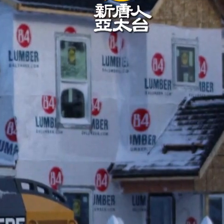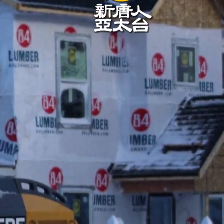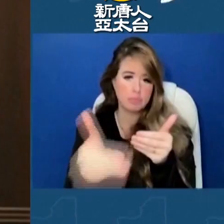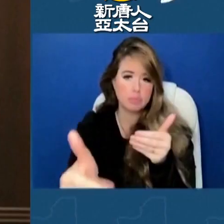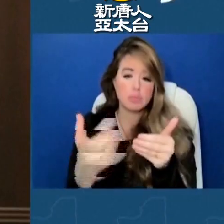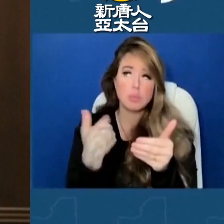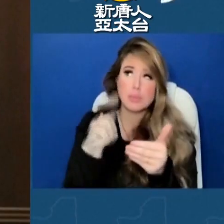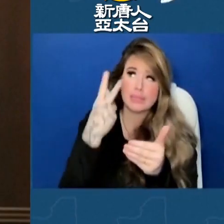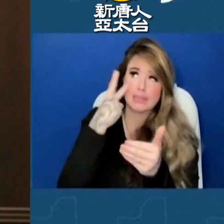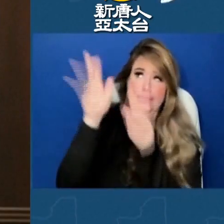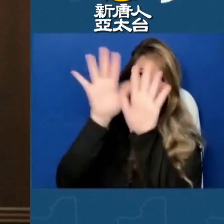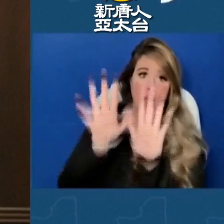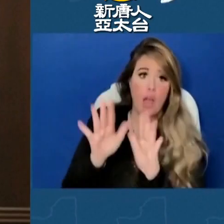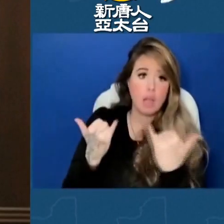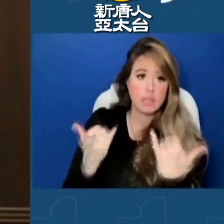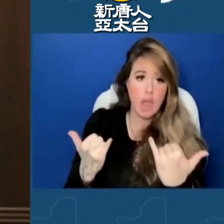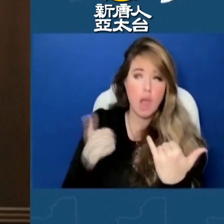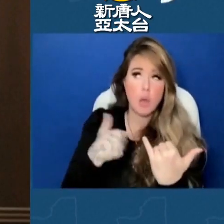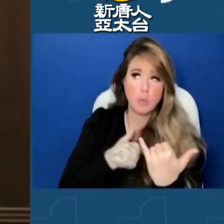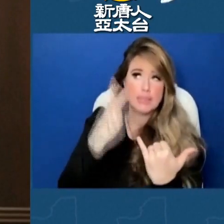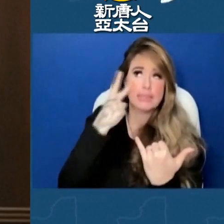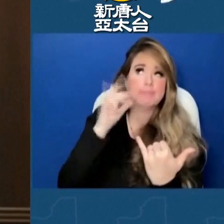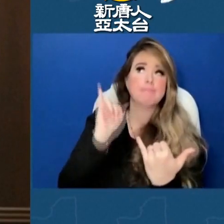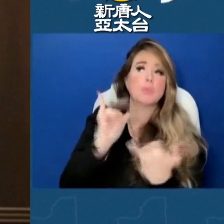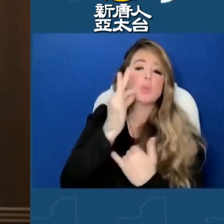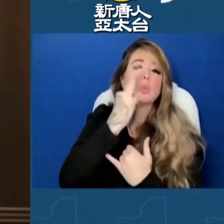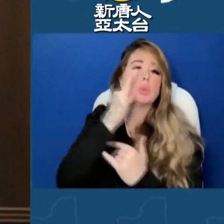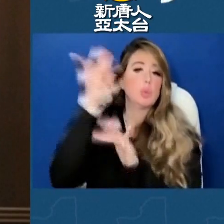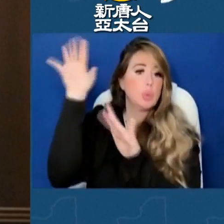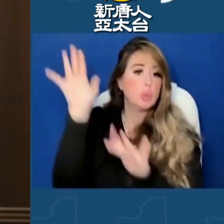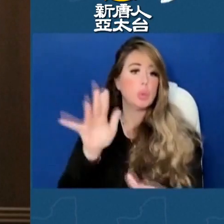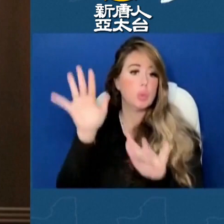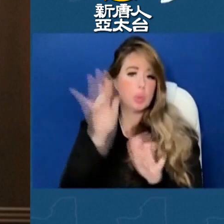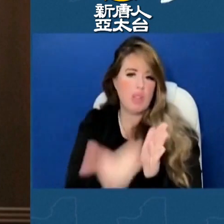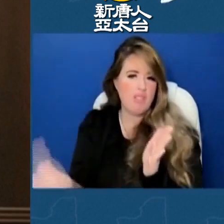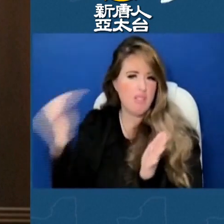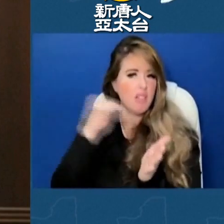束。 We know that the storm is coming back. We're expecting another